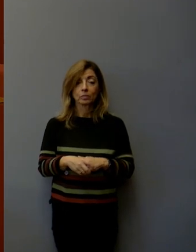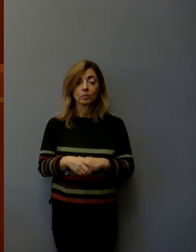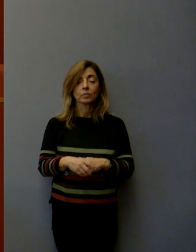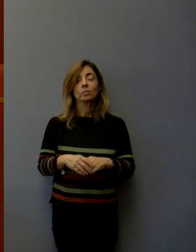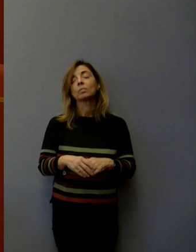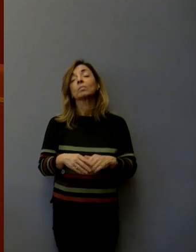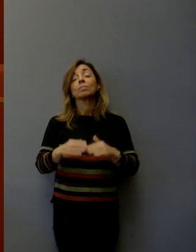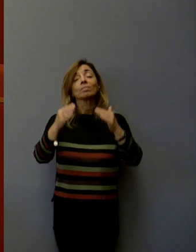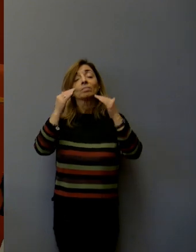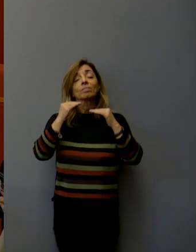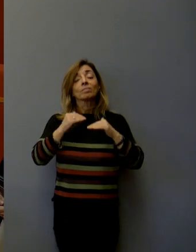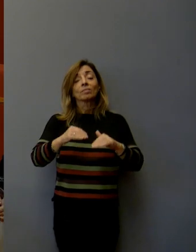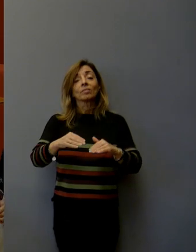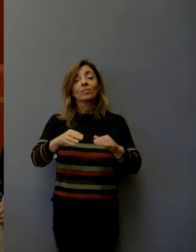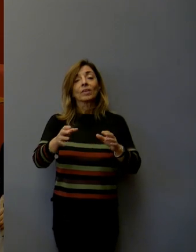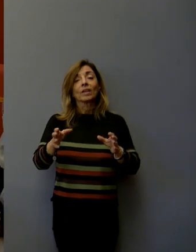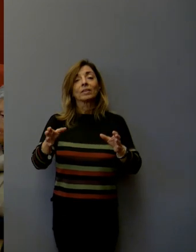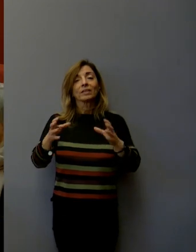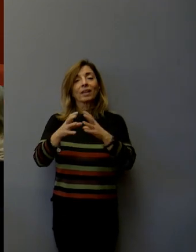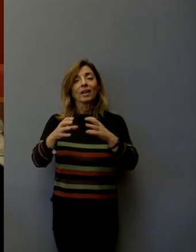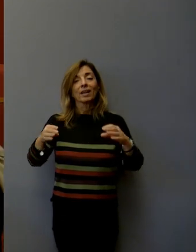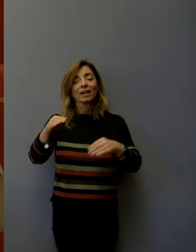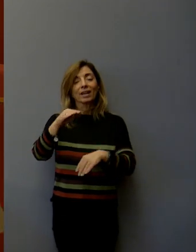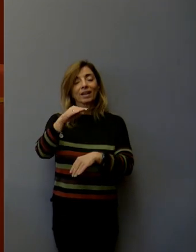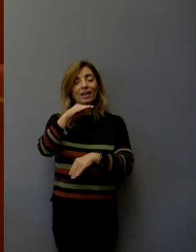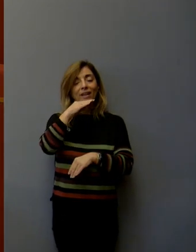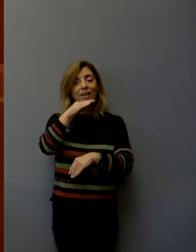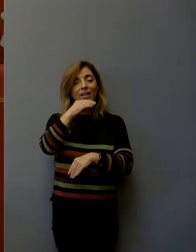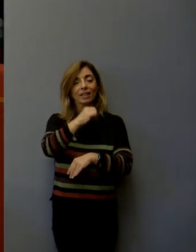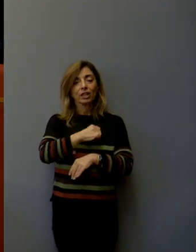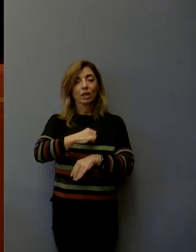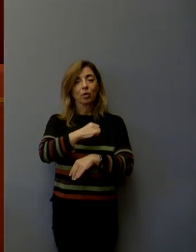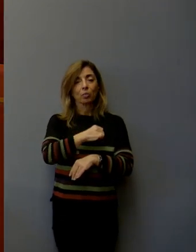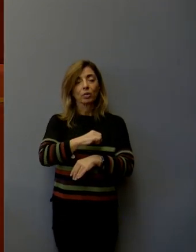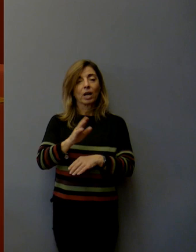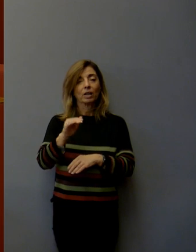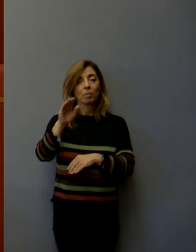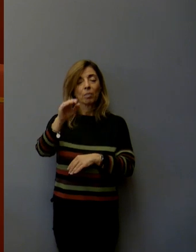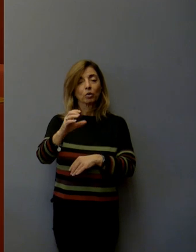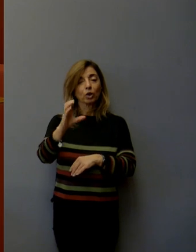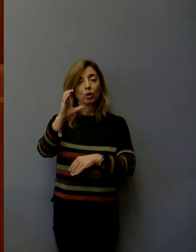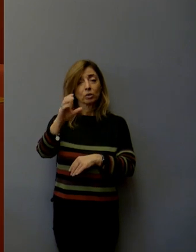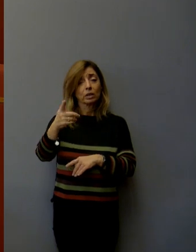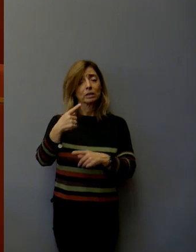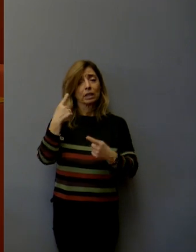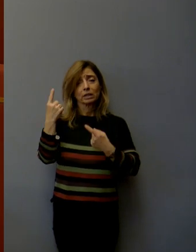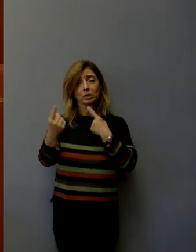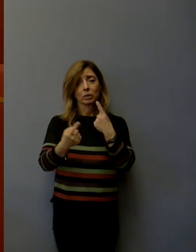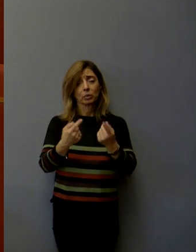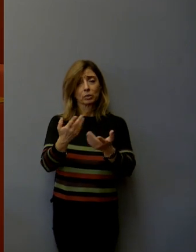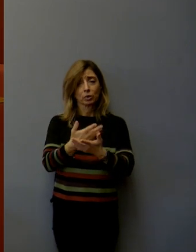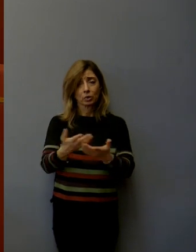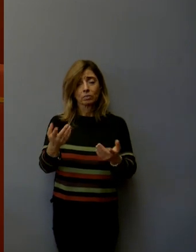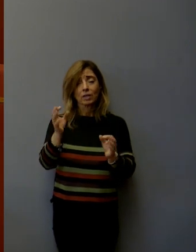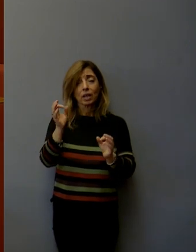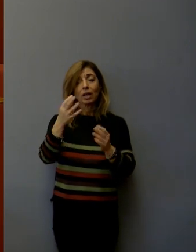comunale di montecosa il canile di Monte Contessa si trova in condizioni per cani dal punto di vista strutturale sia perché in quanto caso di pioggia